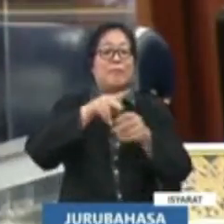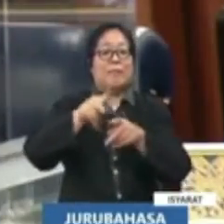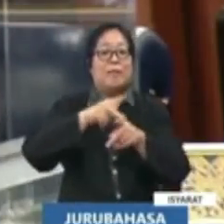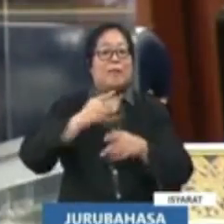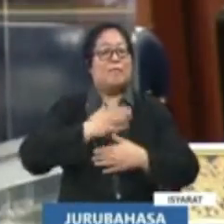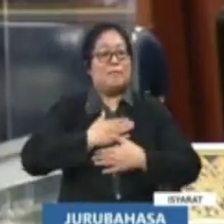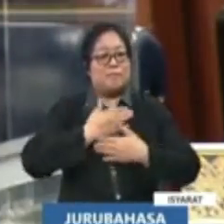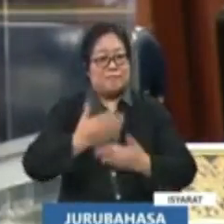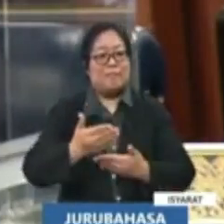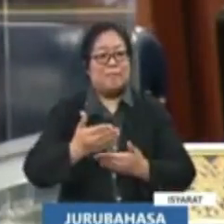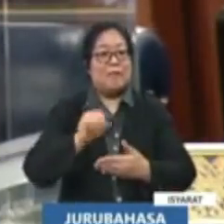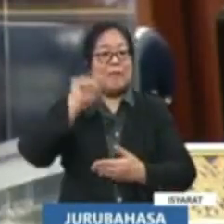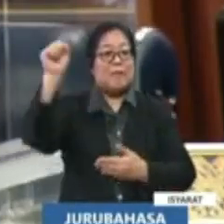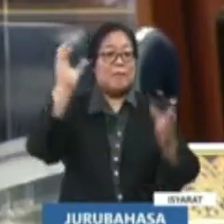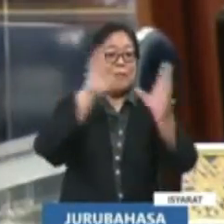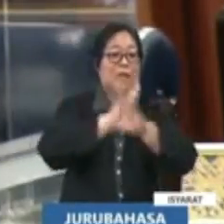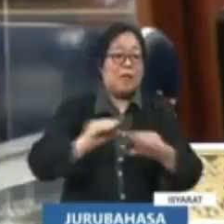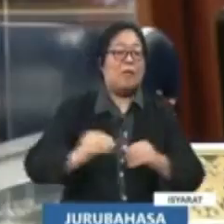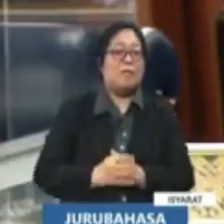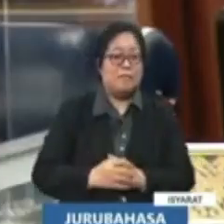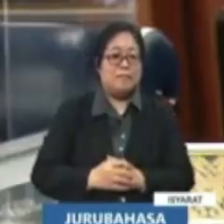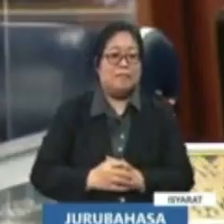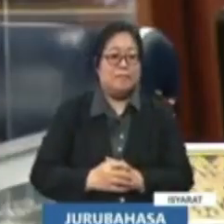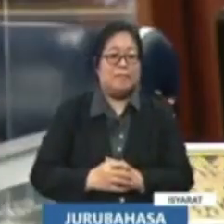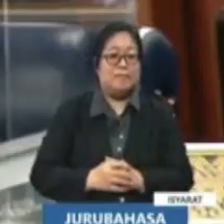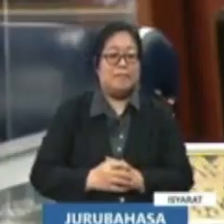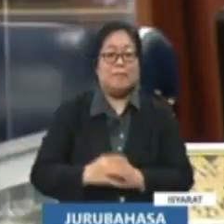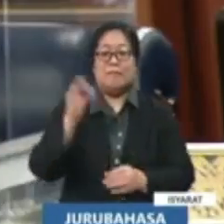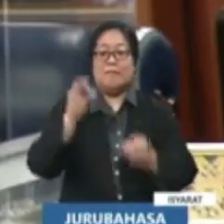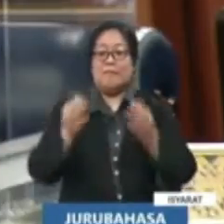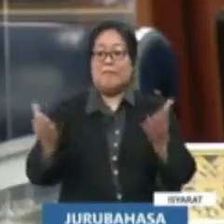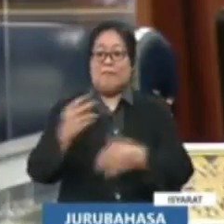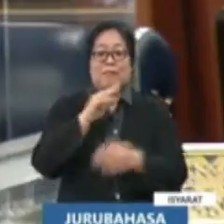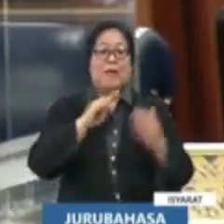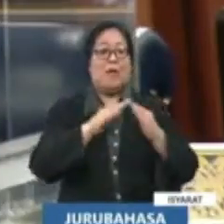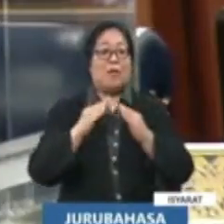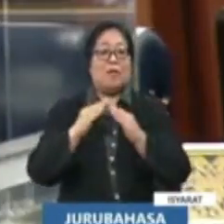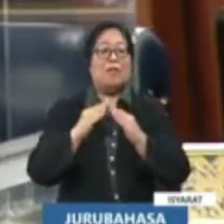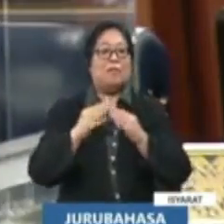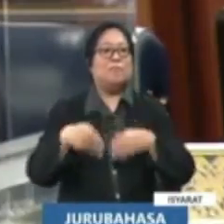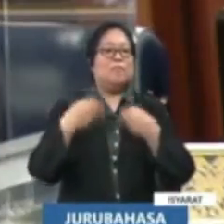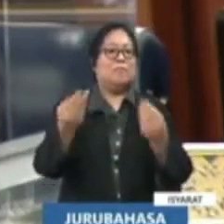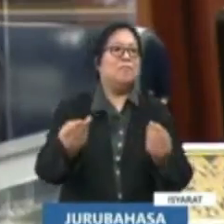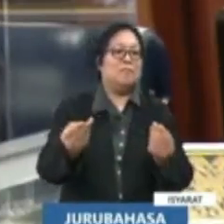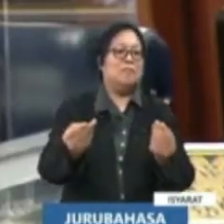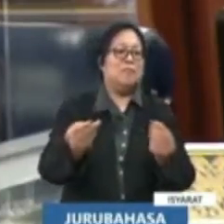yang sudi pergi ke Sabah dan serawa dan malah kalau di kawasan Banda diberikan